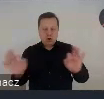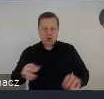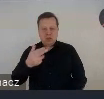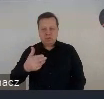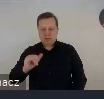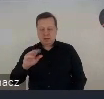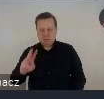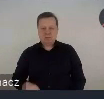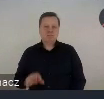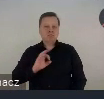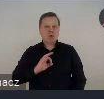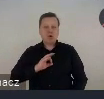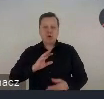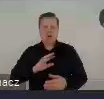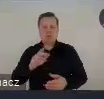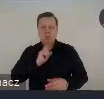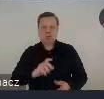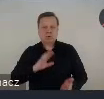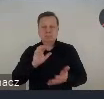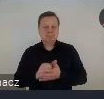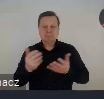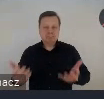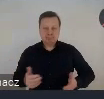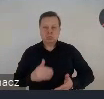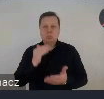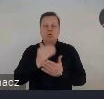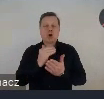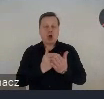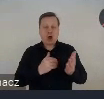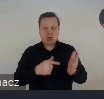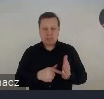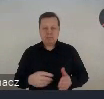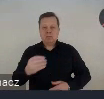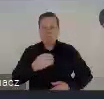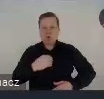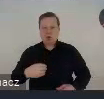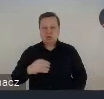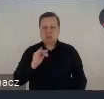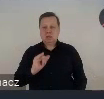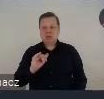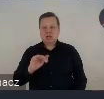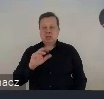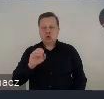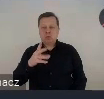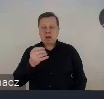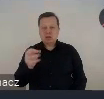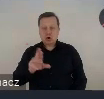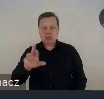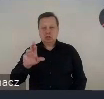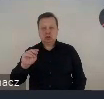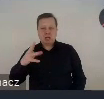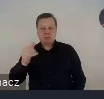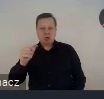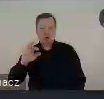biuro zajmuje się między innymi właśnie programem Polski Inkubator Rzemiosła. Programem, o